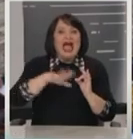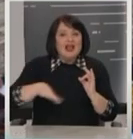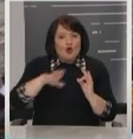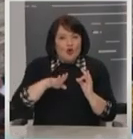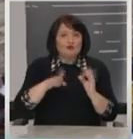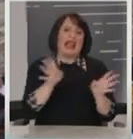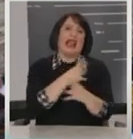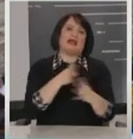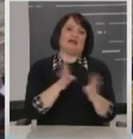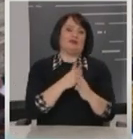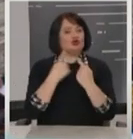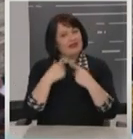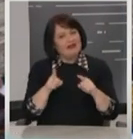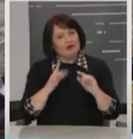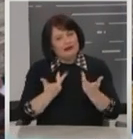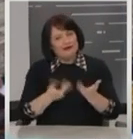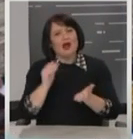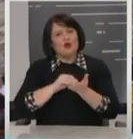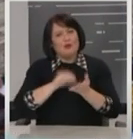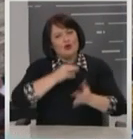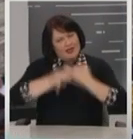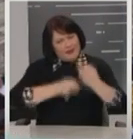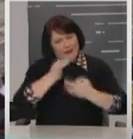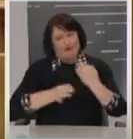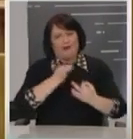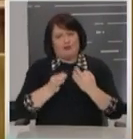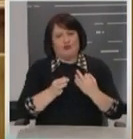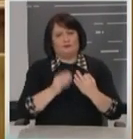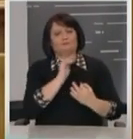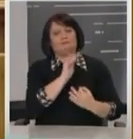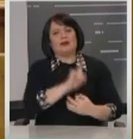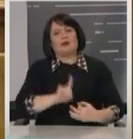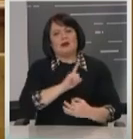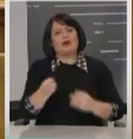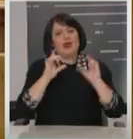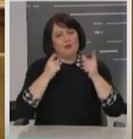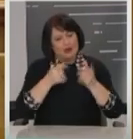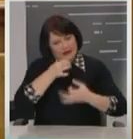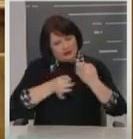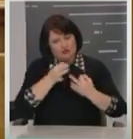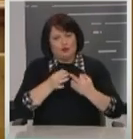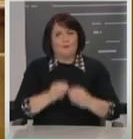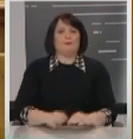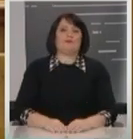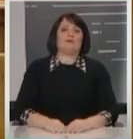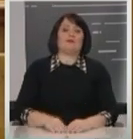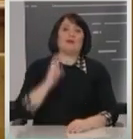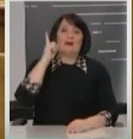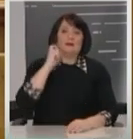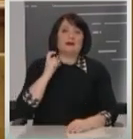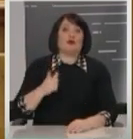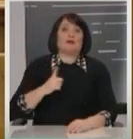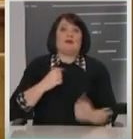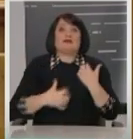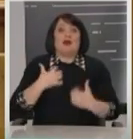Θα πω κι άλλα όμως, κύριε Μητσοτάκη και κύριοι συνάδελφοι της Νέας Δημοκρατίας. Το ξέρω ότι περιμένετε με αγωνία, δεν θα